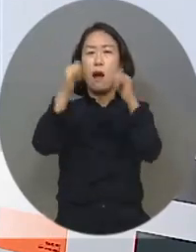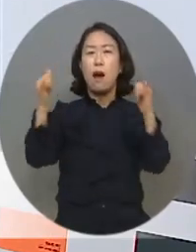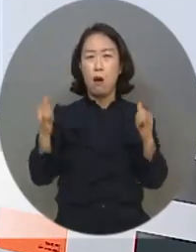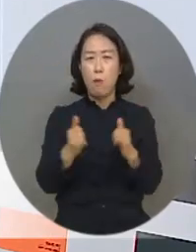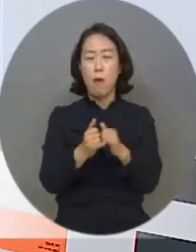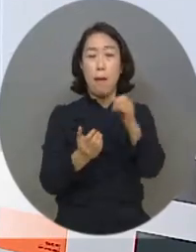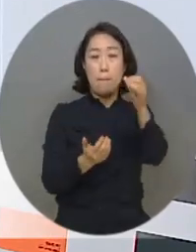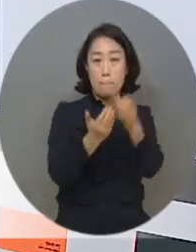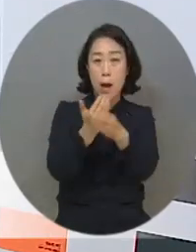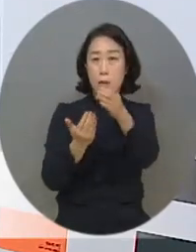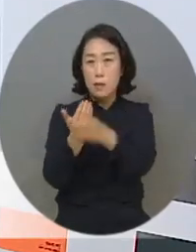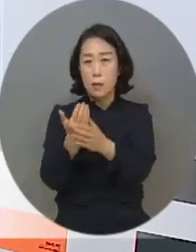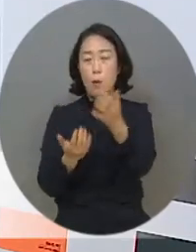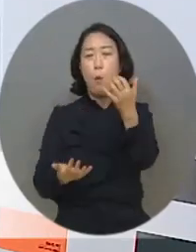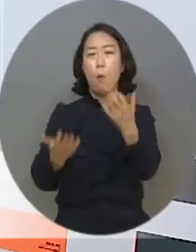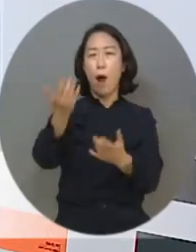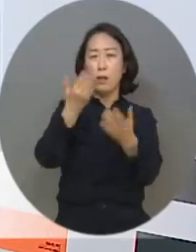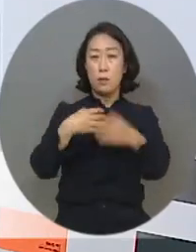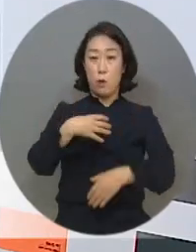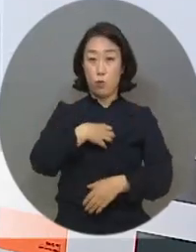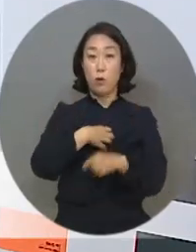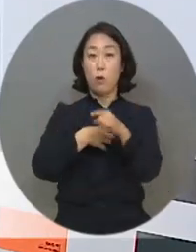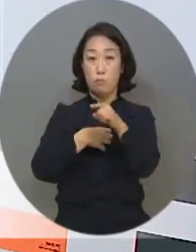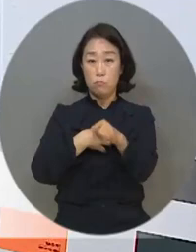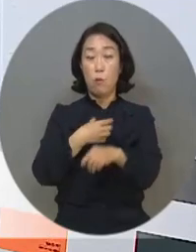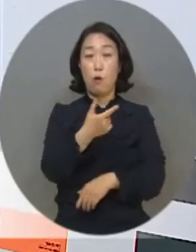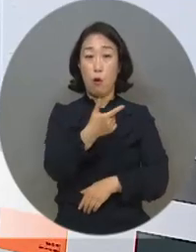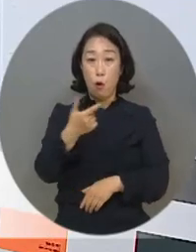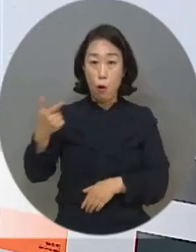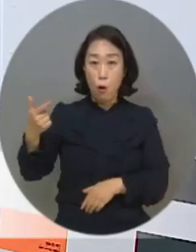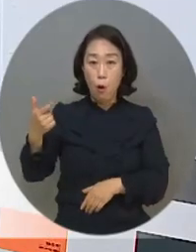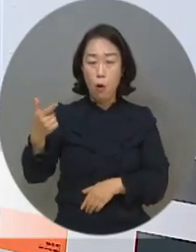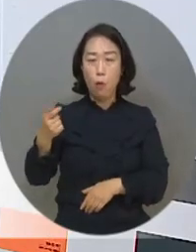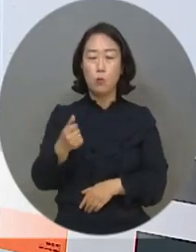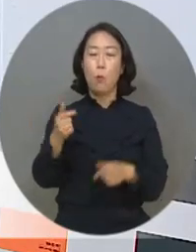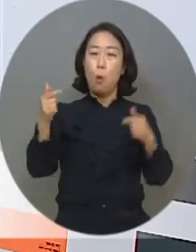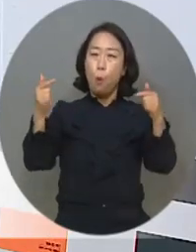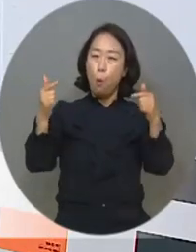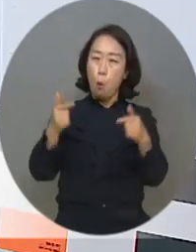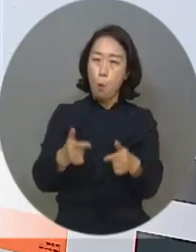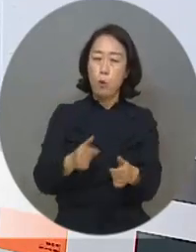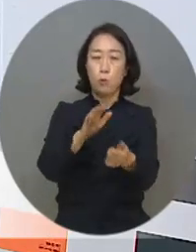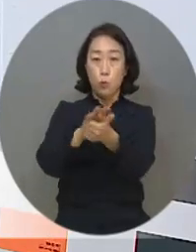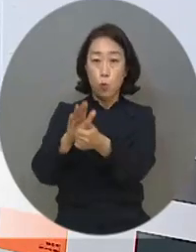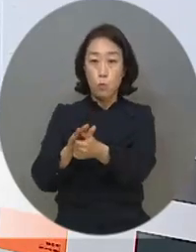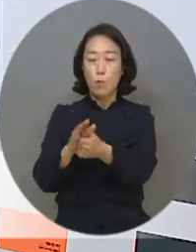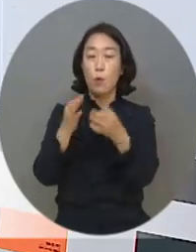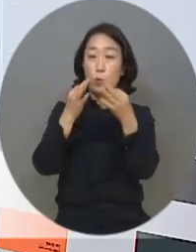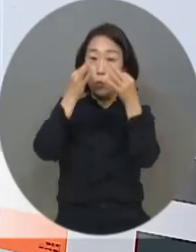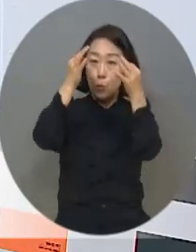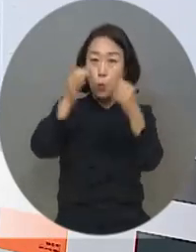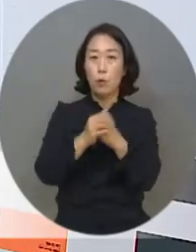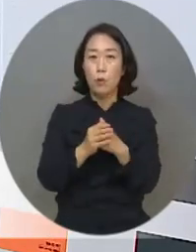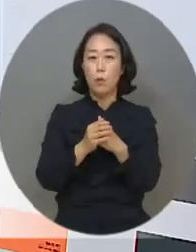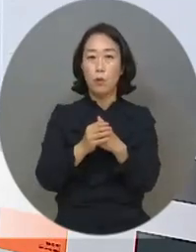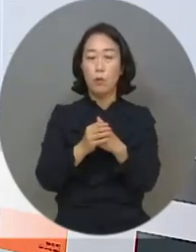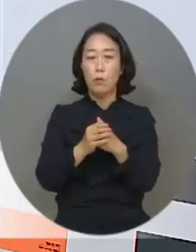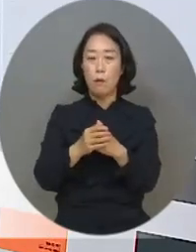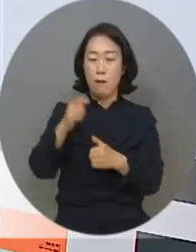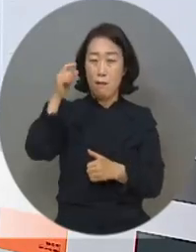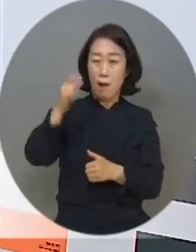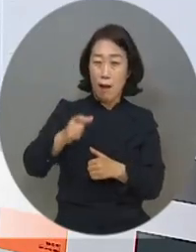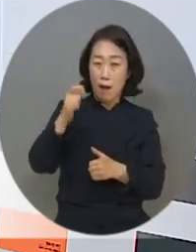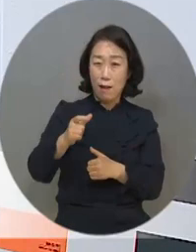겪고 있는이 화질 때문에 위험성을 조금이라도 좀 보탬이 되려고 해서 시트 불현 시트를